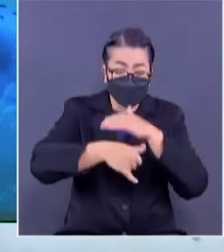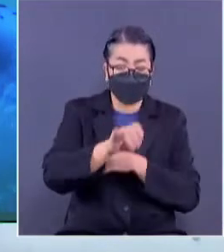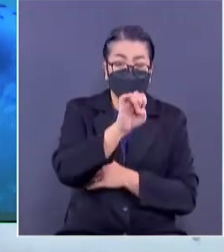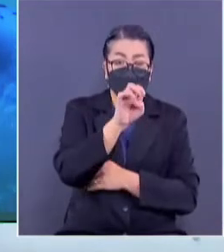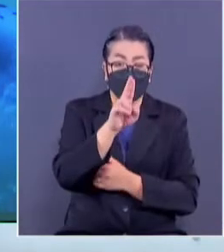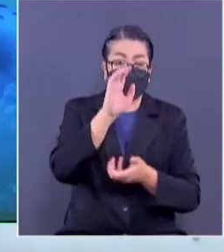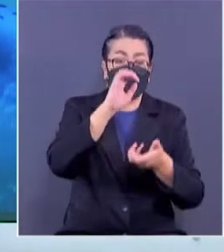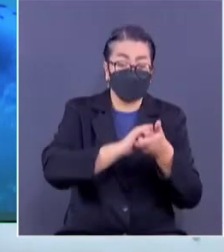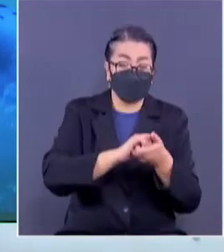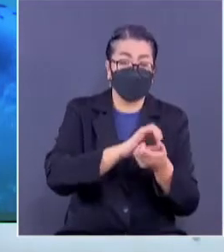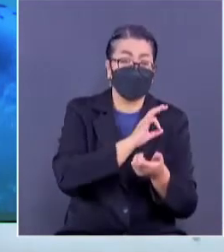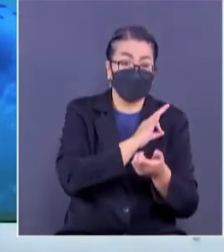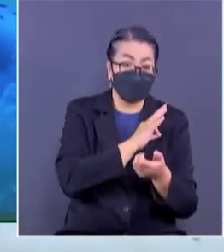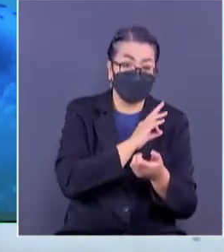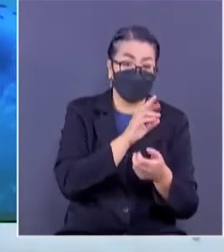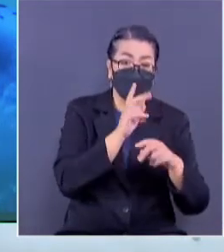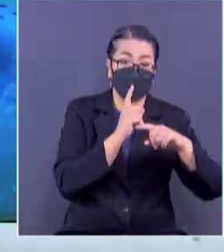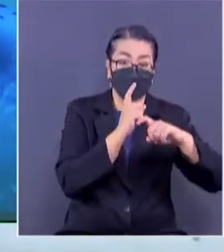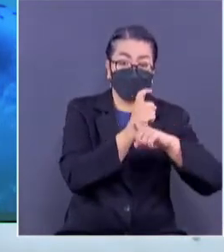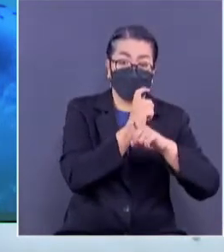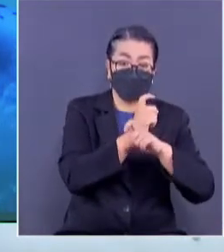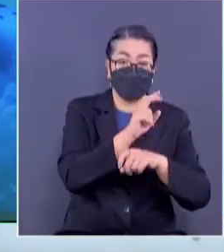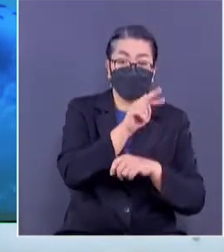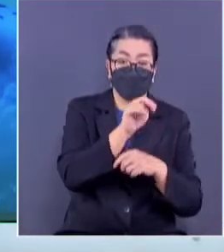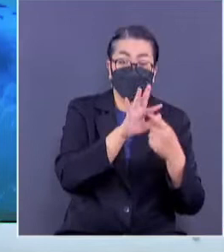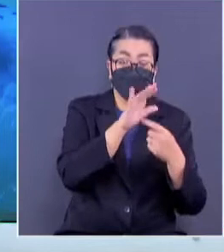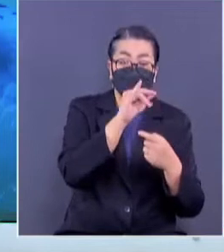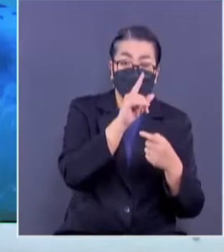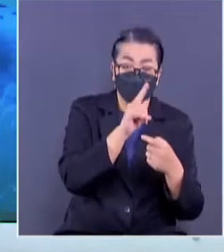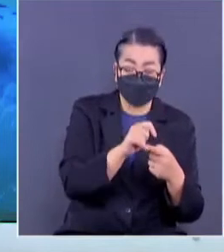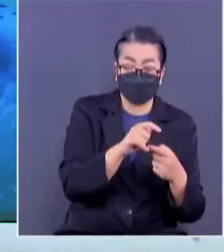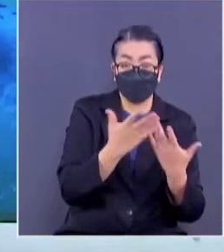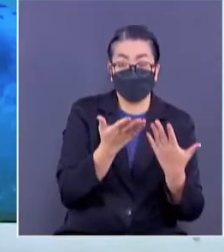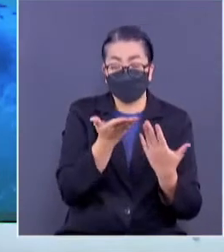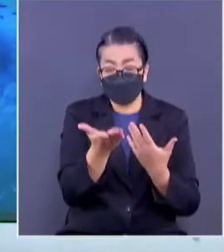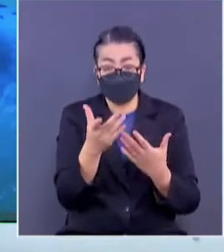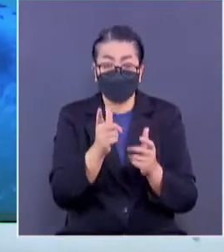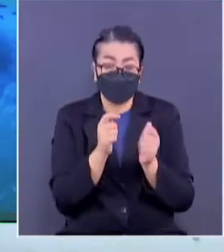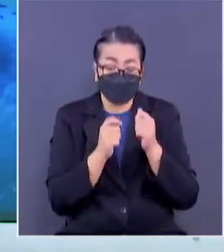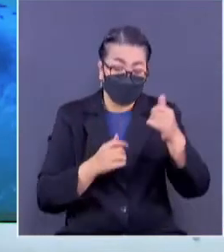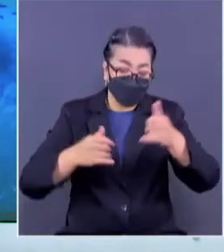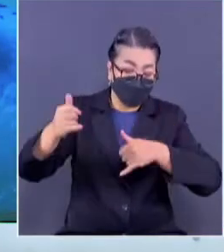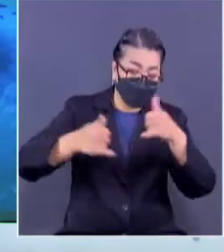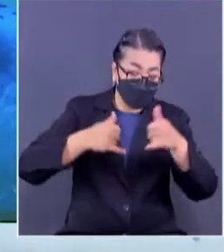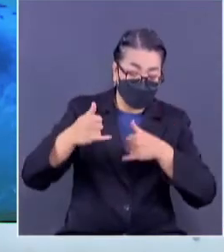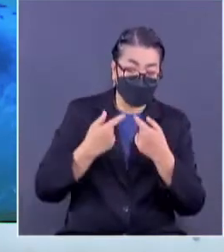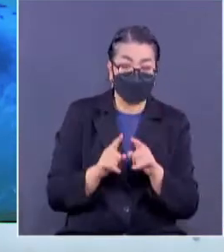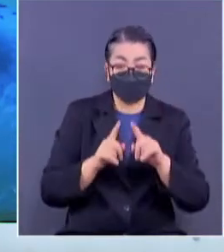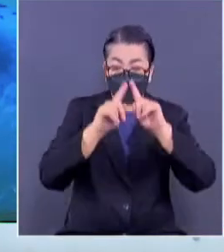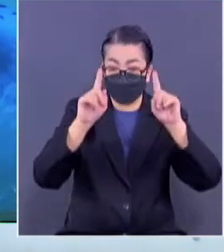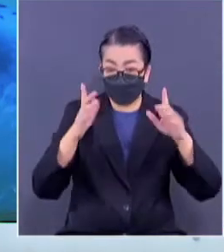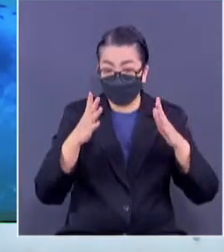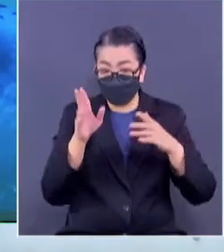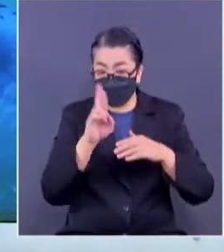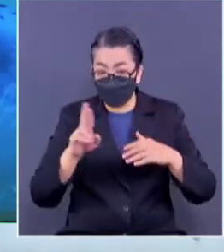การร่วมสมาชิกนาโต้หอยเดือนหน้าแล้วส่งของมันเข้ามานะครับแต่ว่ามันก็มีกรอบการดำเนินการของเขาอยู่ไม่ทำมา